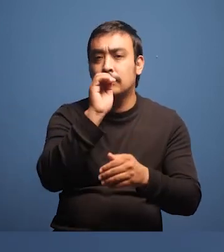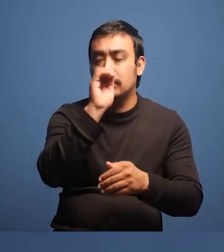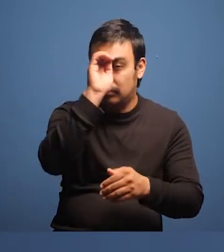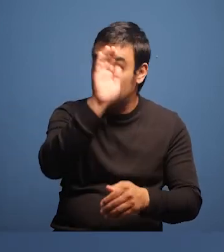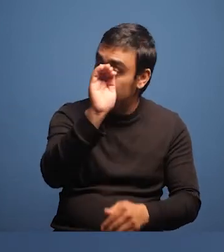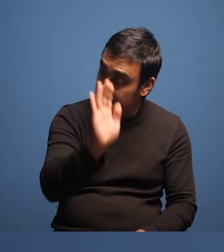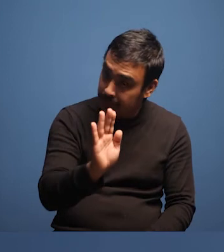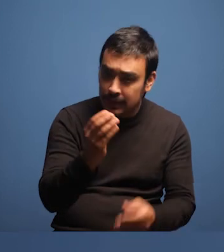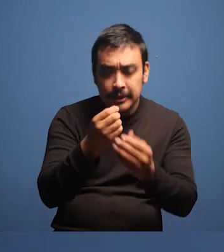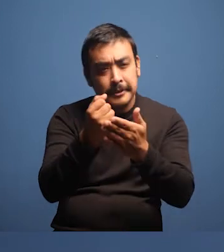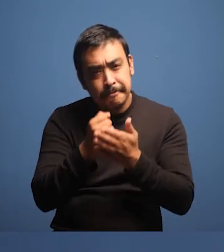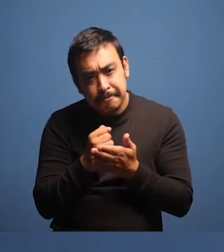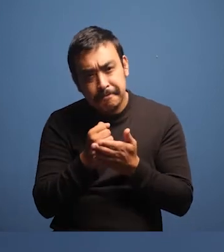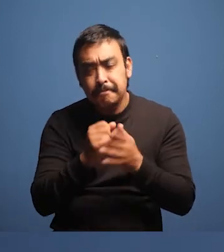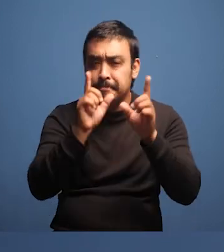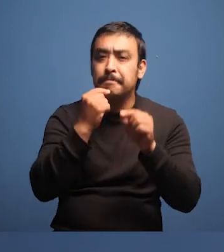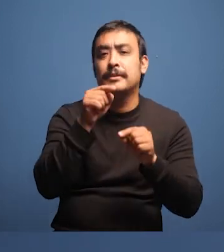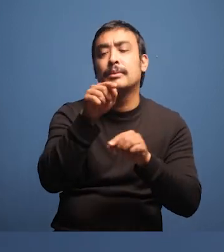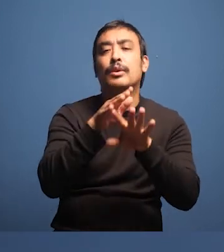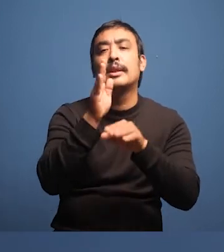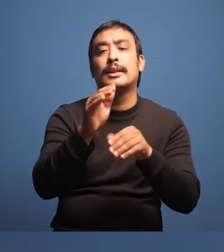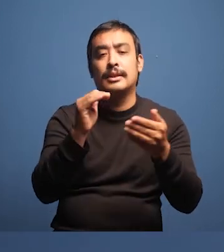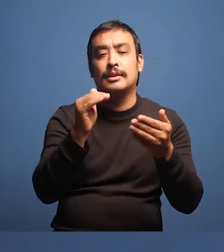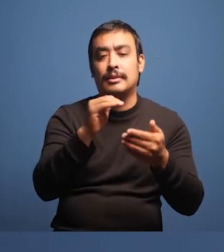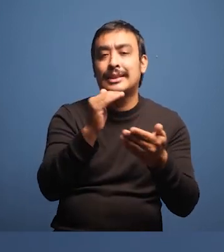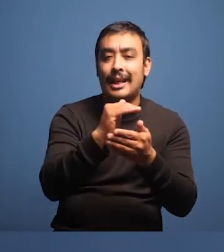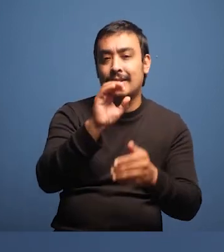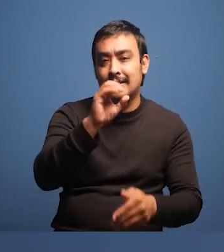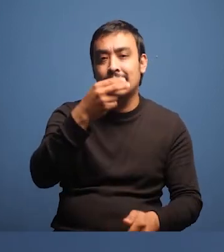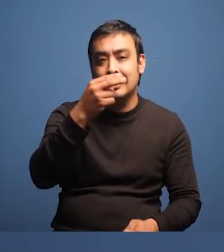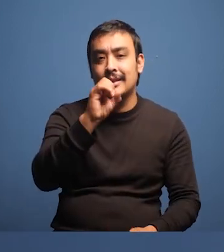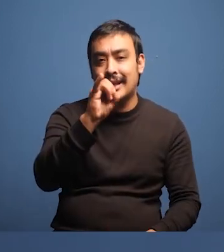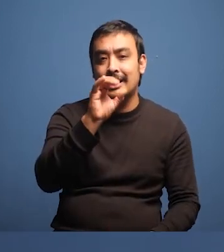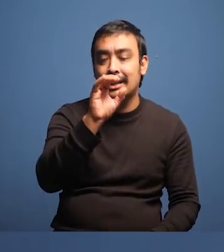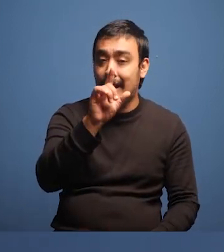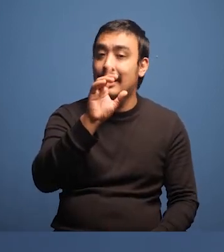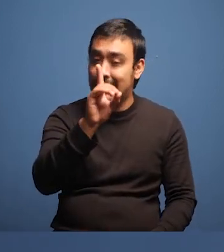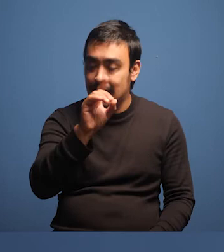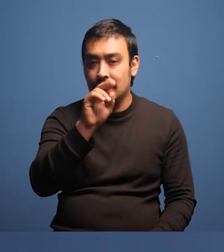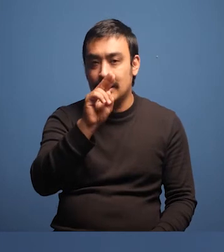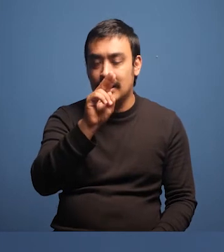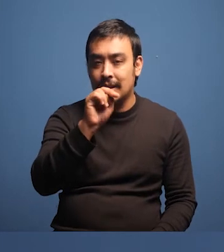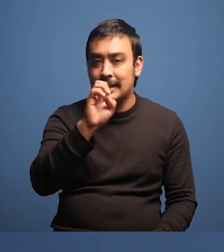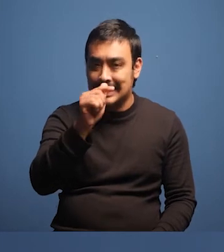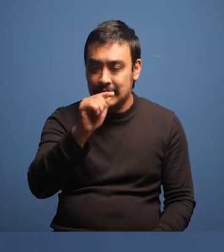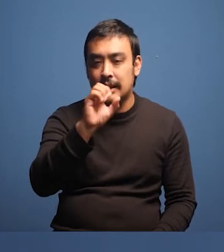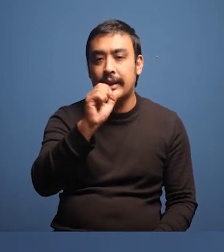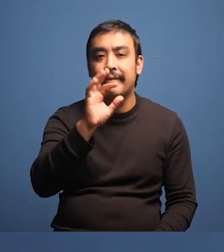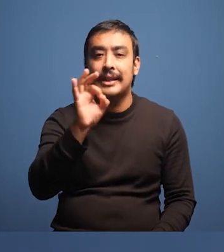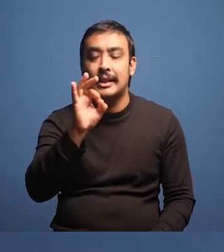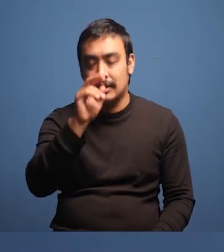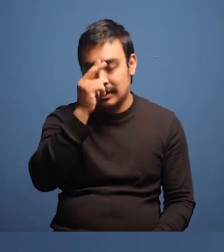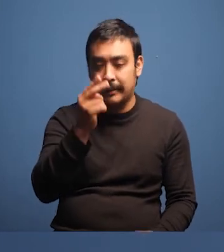केही सहयोग चाहियो भने चाहिँ हजुरले चाइल्ड सेफ नेटको मेसेन्जरमा गएर मेसेज गर्न सक्नुहुन्छ। साथै मैले भनिसकेँ प्लान